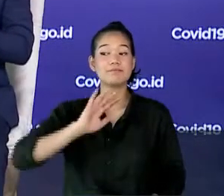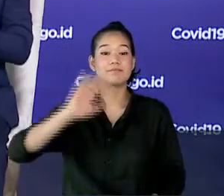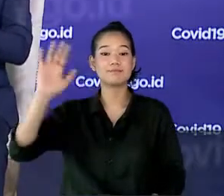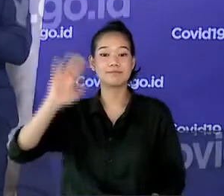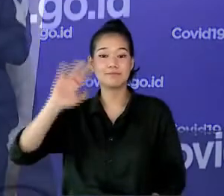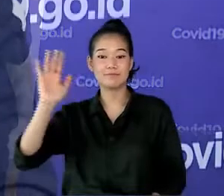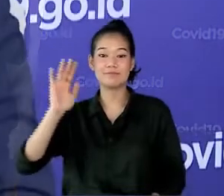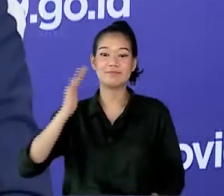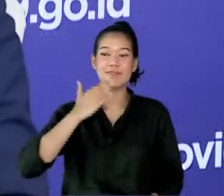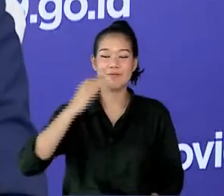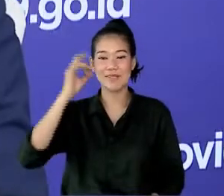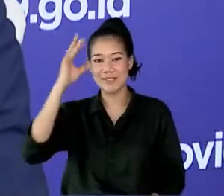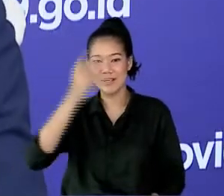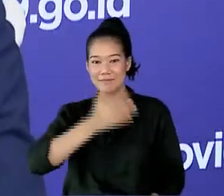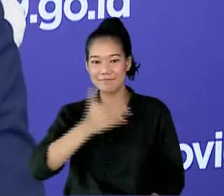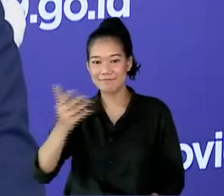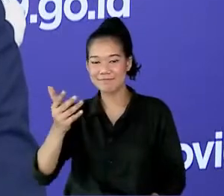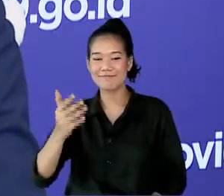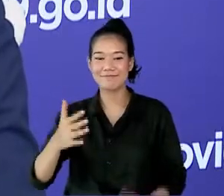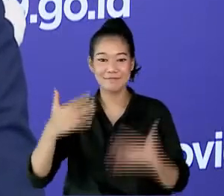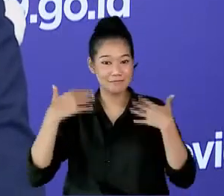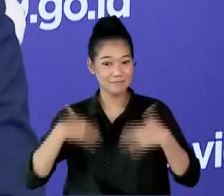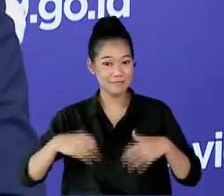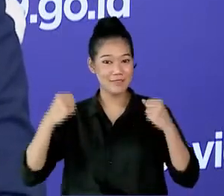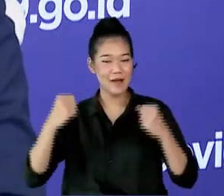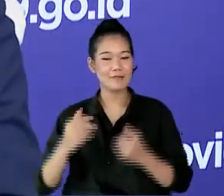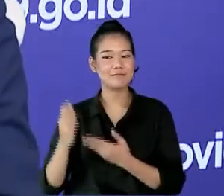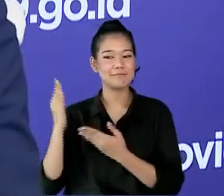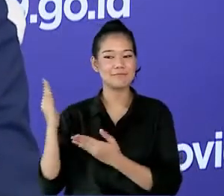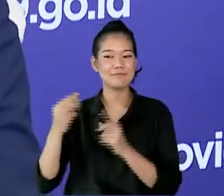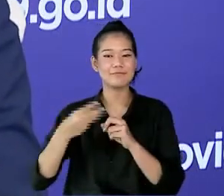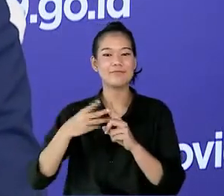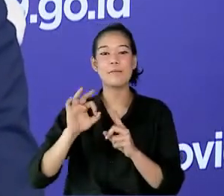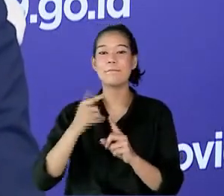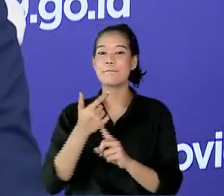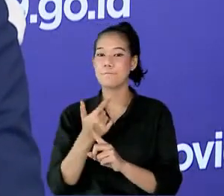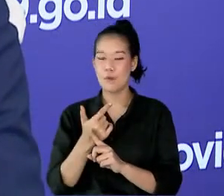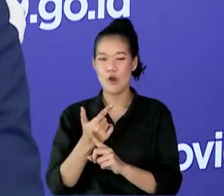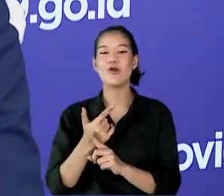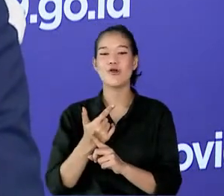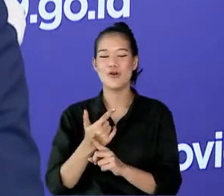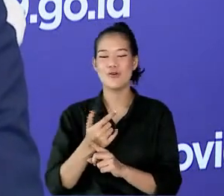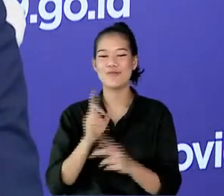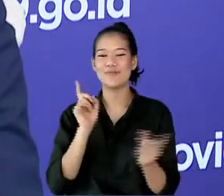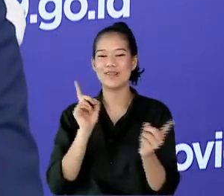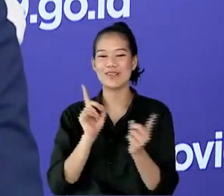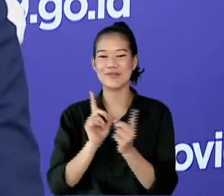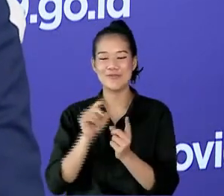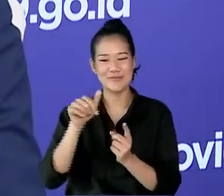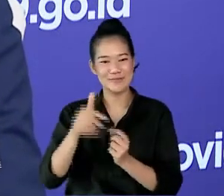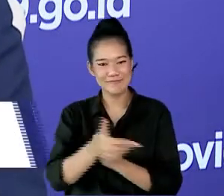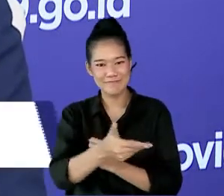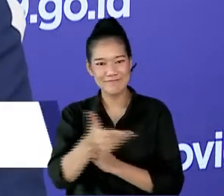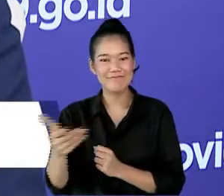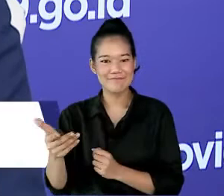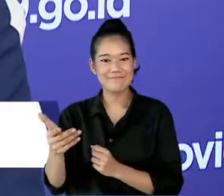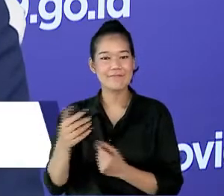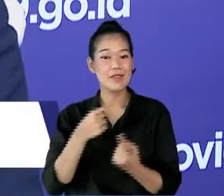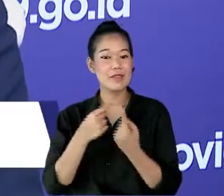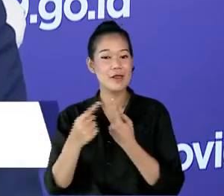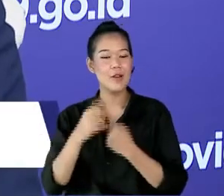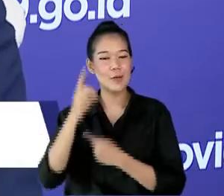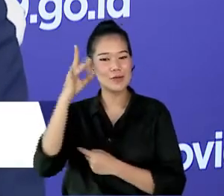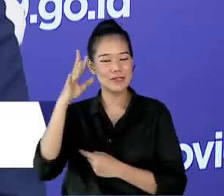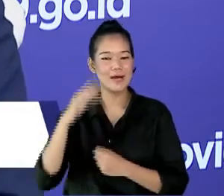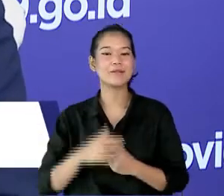Halo, halo, selamat siang Sobat Tangguh, apa kabar Anda? Senang sekali saya Boy Bakabaro Ginting dapat bertemu dengan Anda kembali dalam